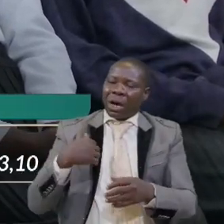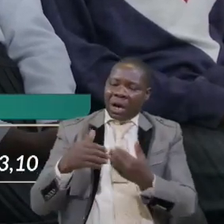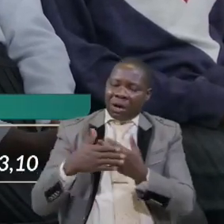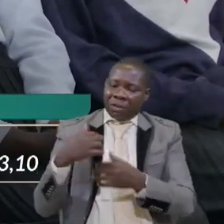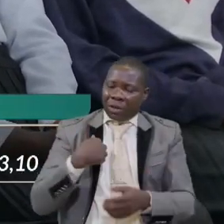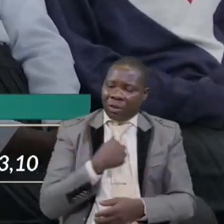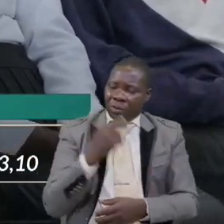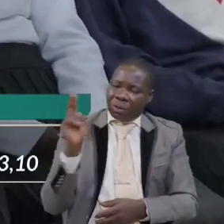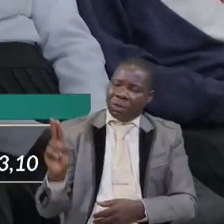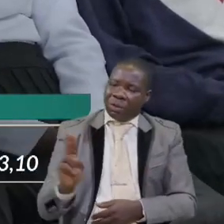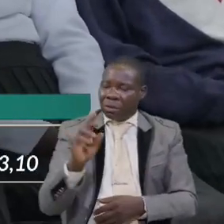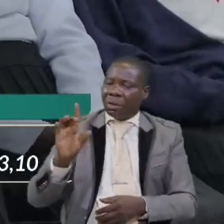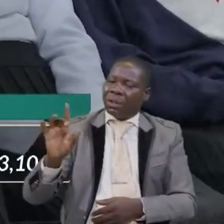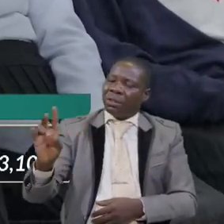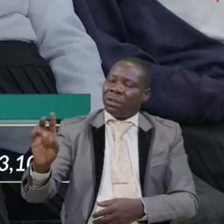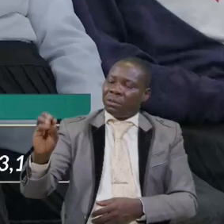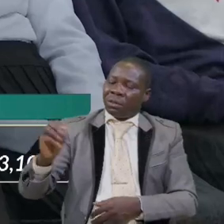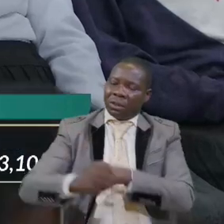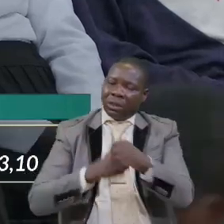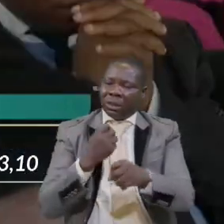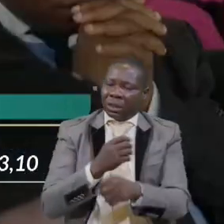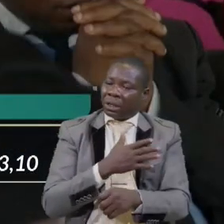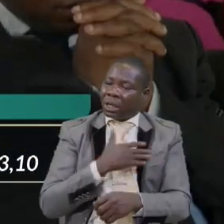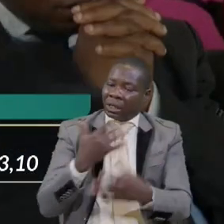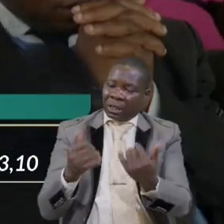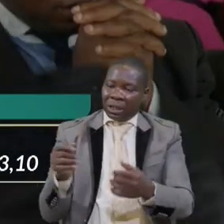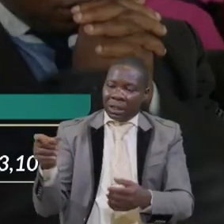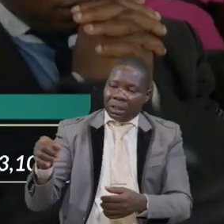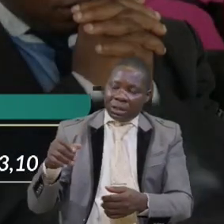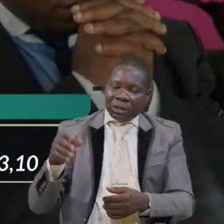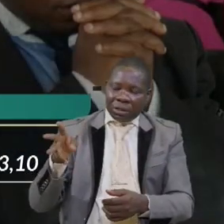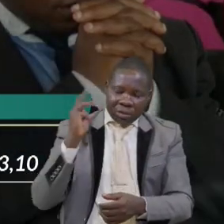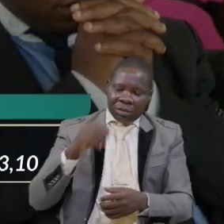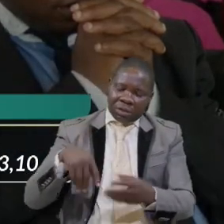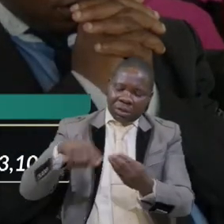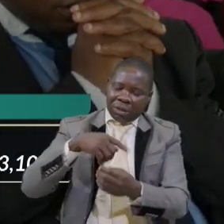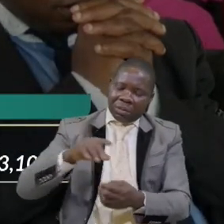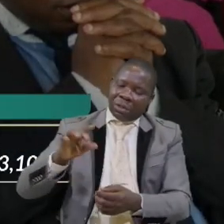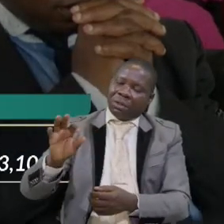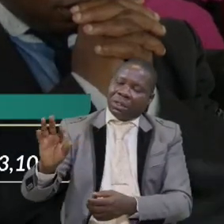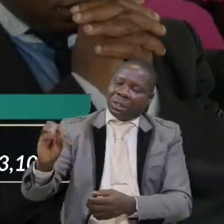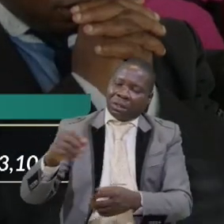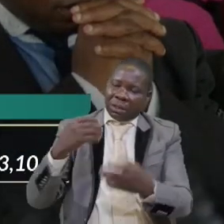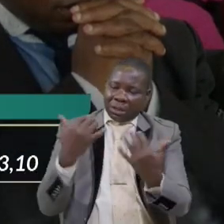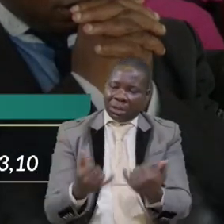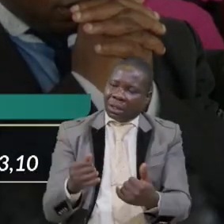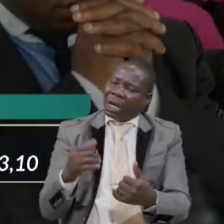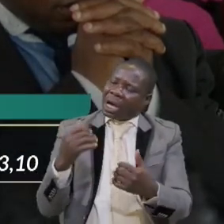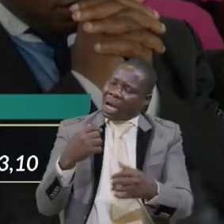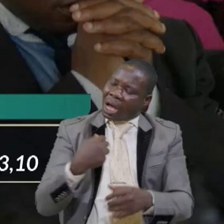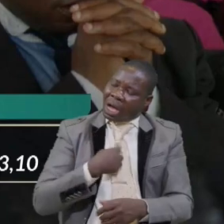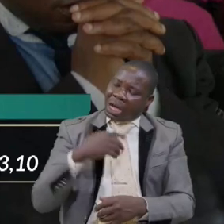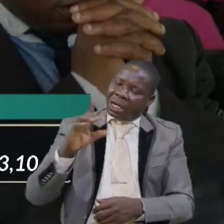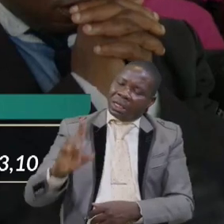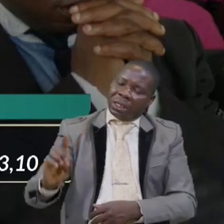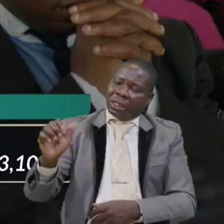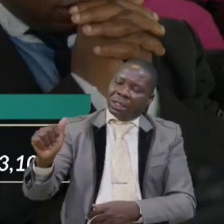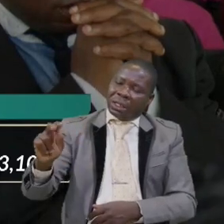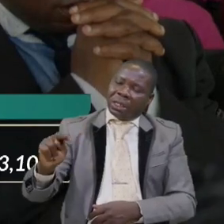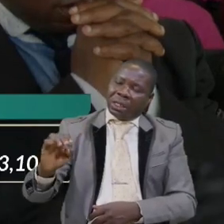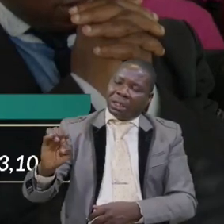et il avait environ 90 ans, il dit, moi Daniel, je vis par les